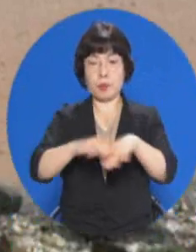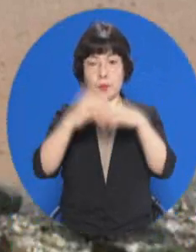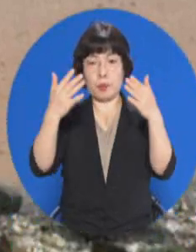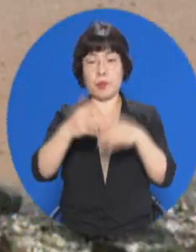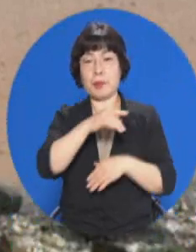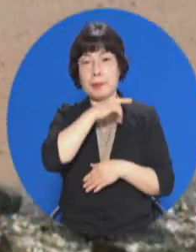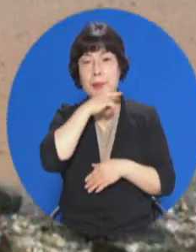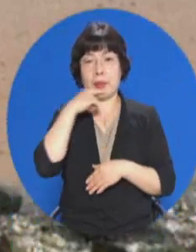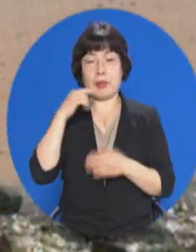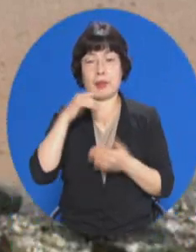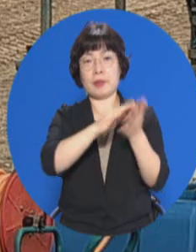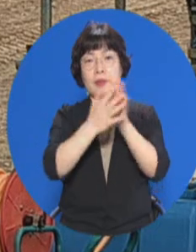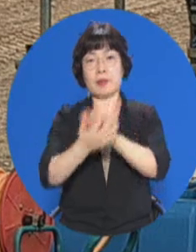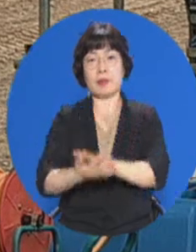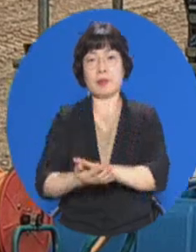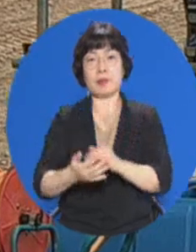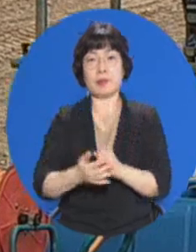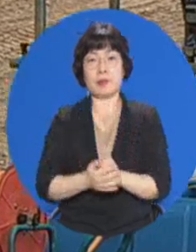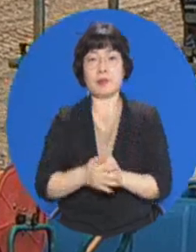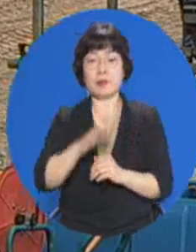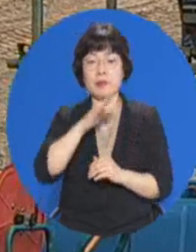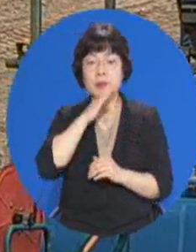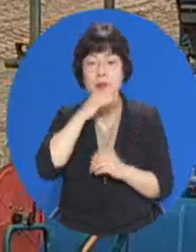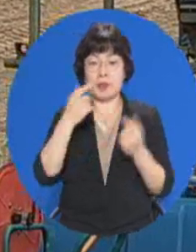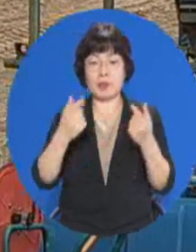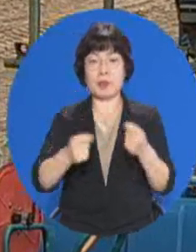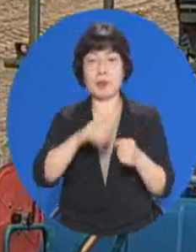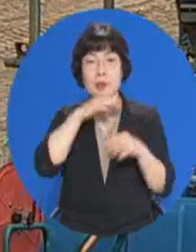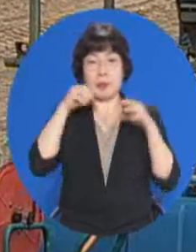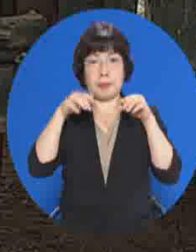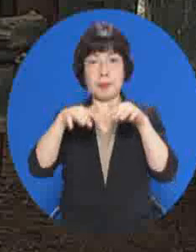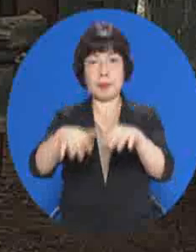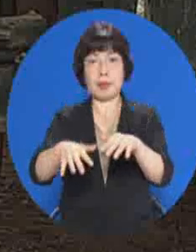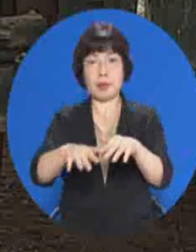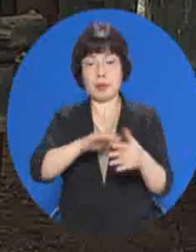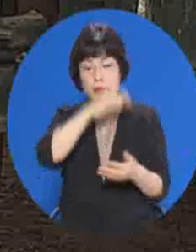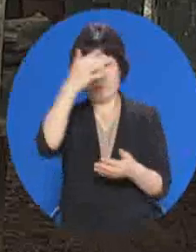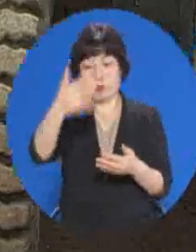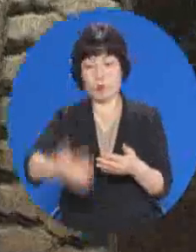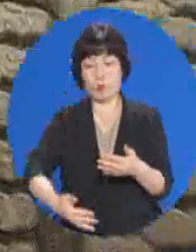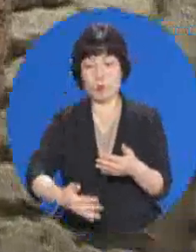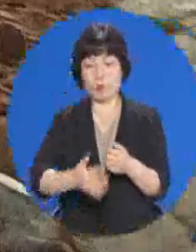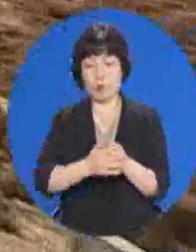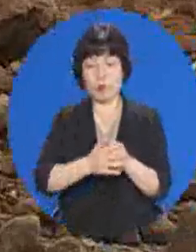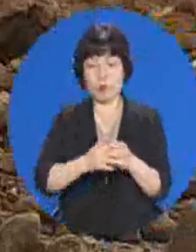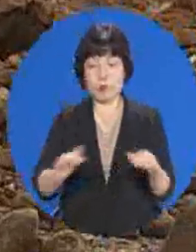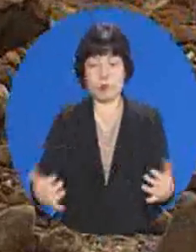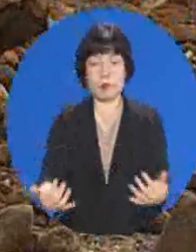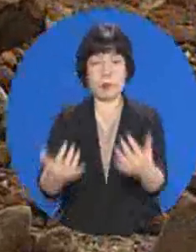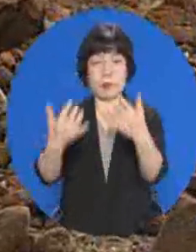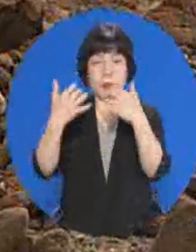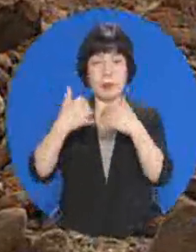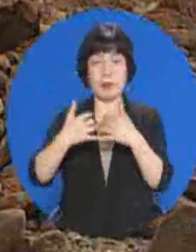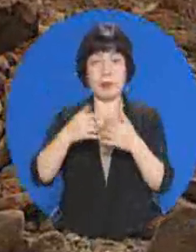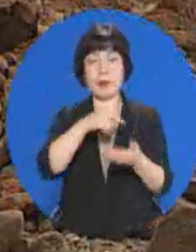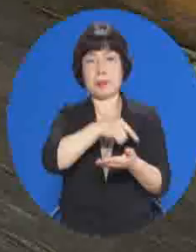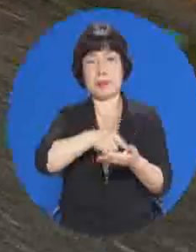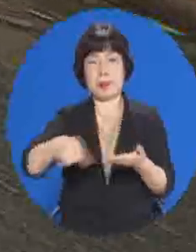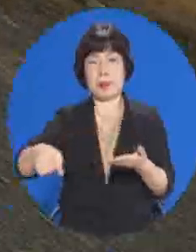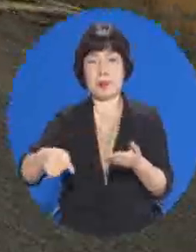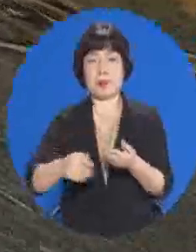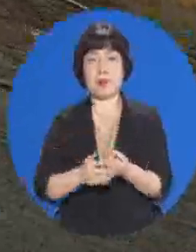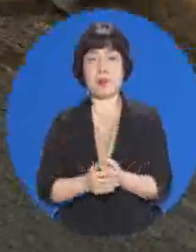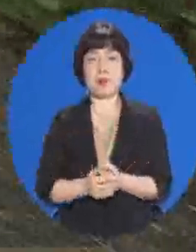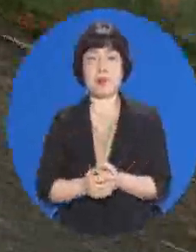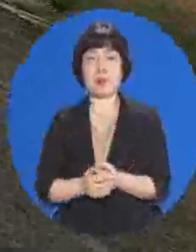붉게 물들었습니다. 실제로 이처럼 토사가 대량으로 유입될 경우 폐류가 영향을 받을 수 있다는 게 전문가들의